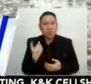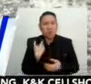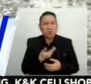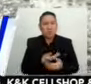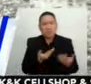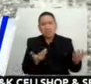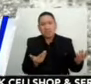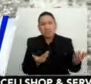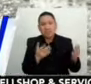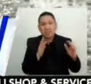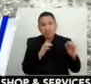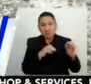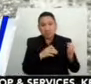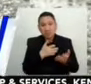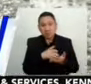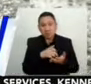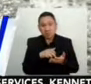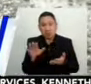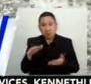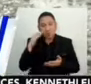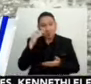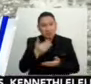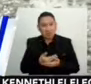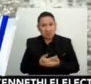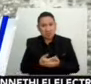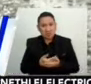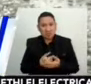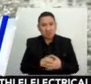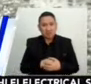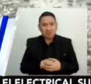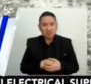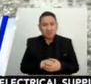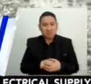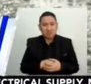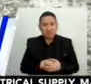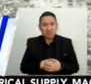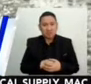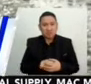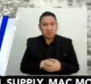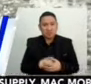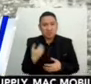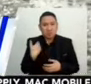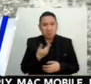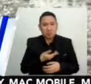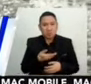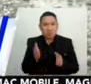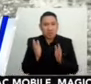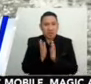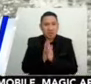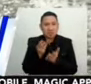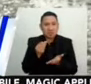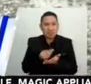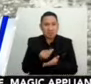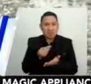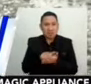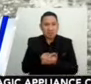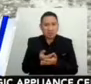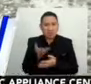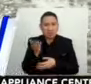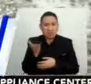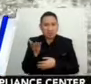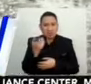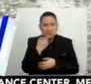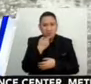aming anak tumawag nga po kanina nahingi po ng pera dahil Syempre po yung pagkain niya doon